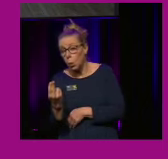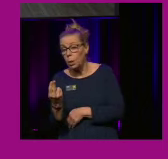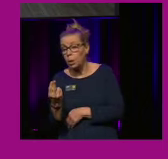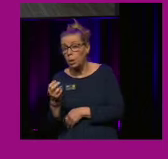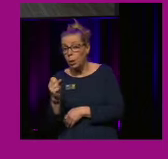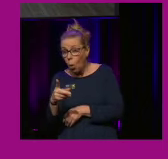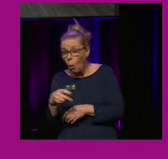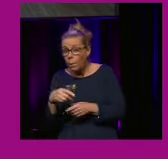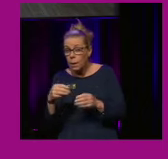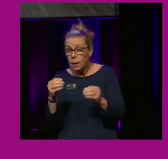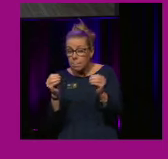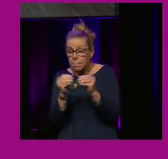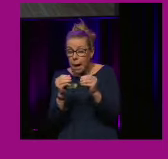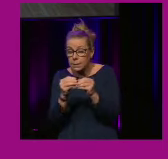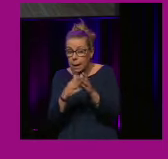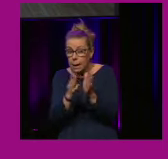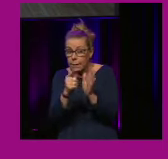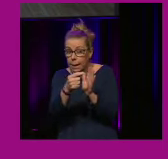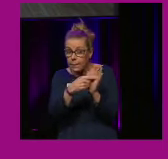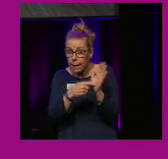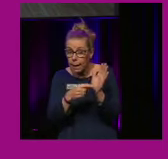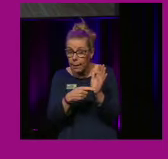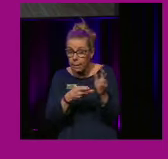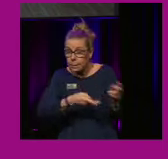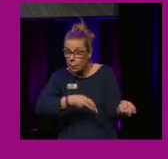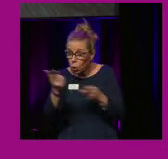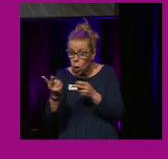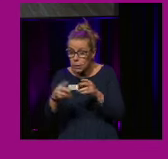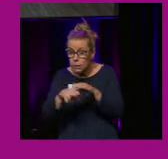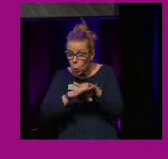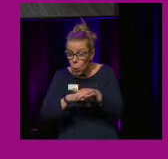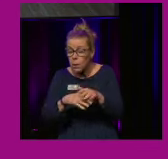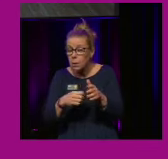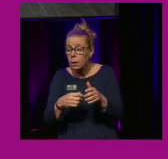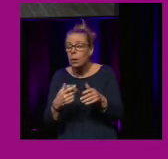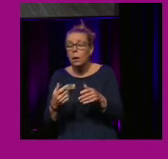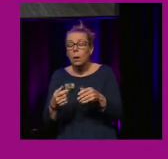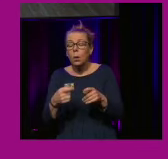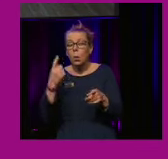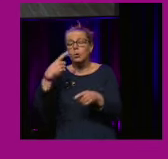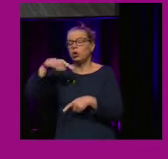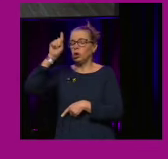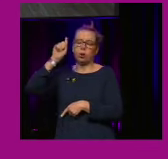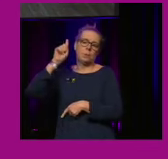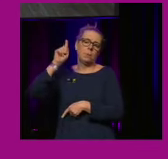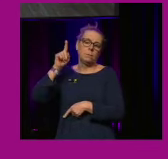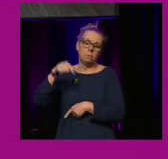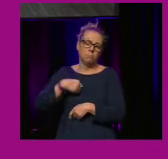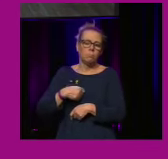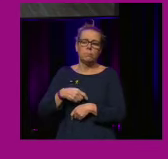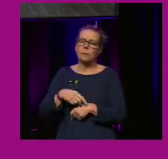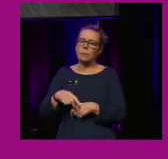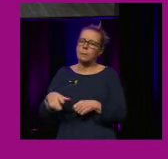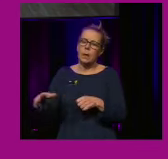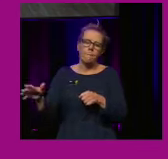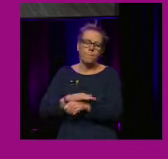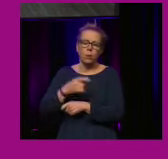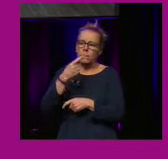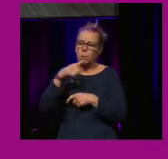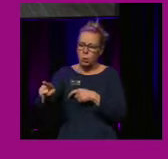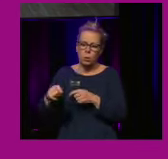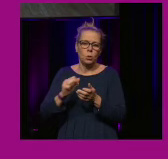i överensstämmelse med denna regel i sin grundlag. Och tyskarna är helt förbjudet att ändra